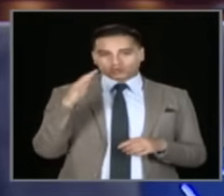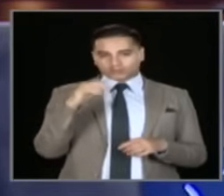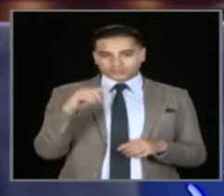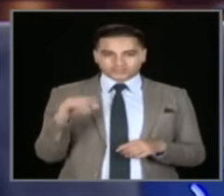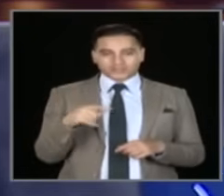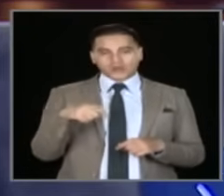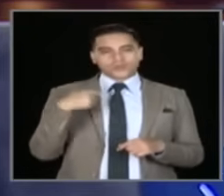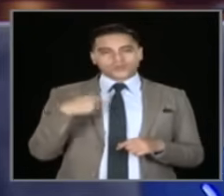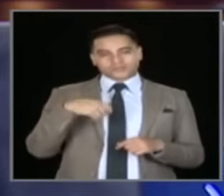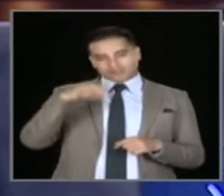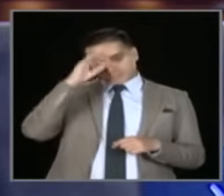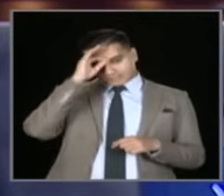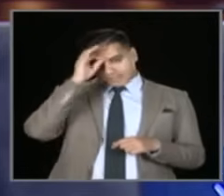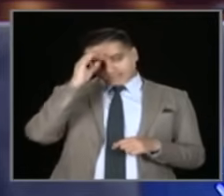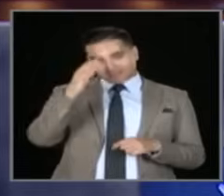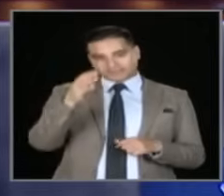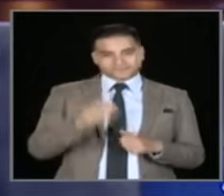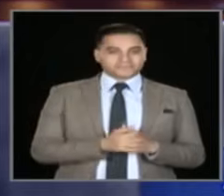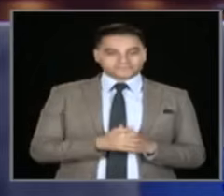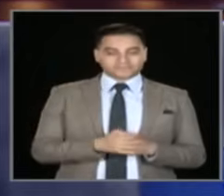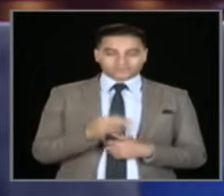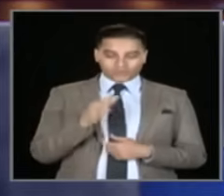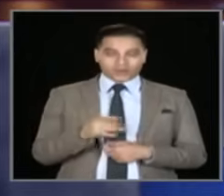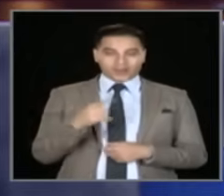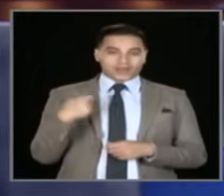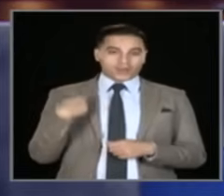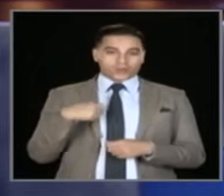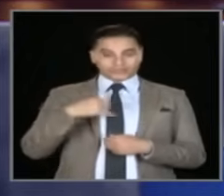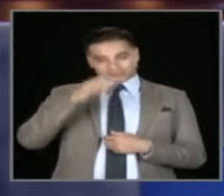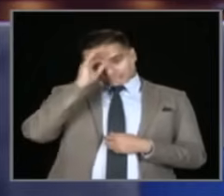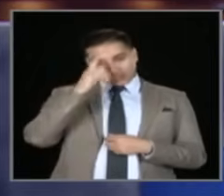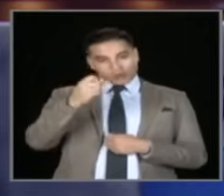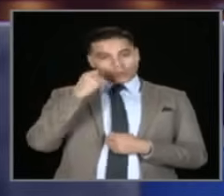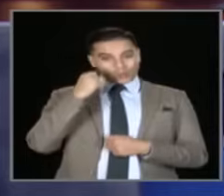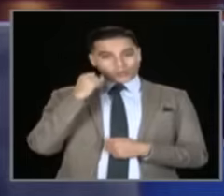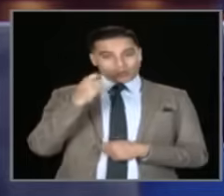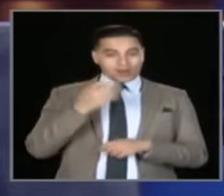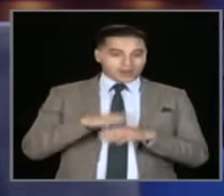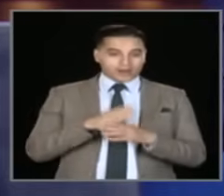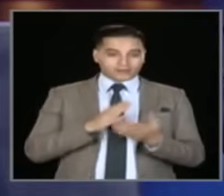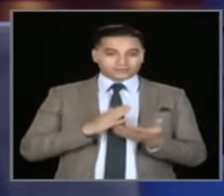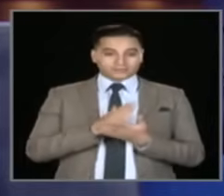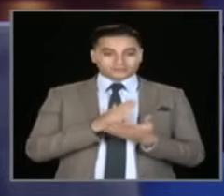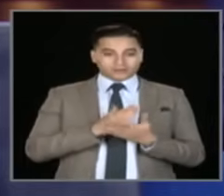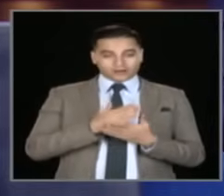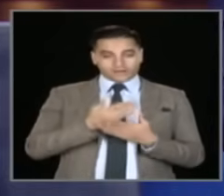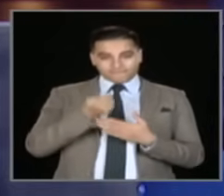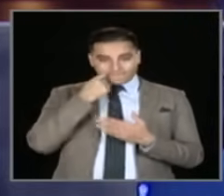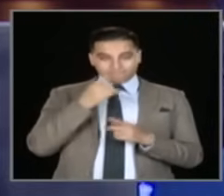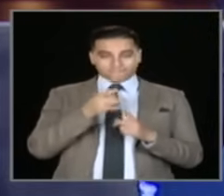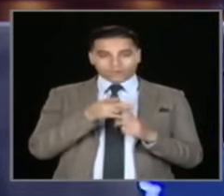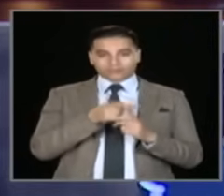وزير الداخلية، وكان الحقيقة ليه دور مهم جدا في مكافحة